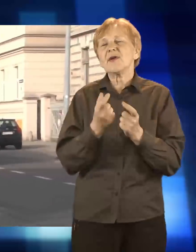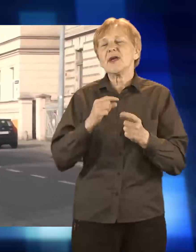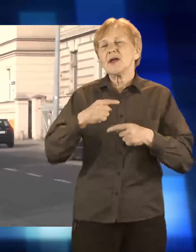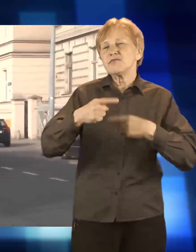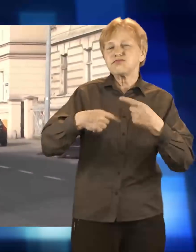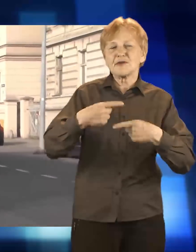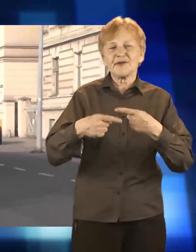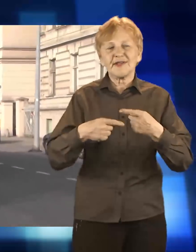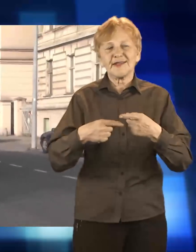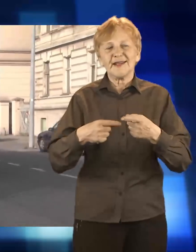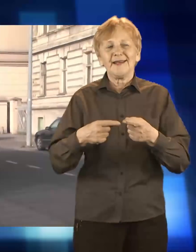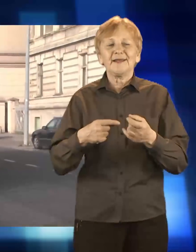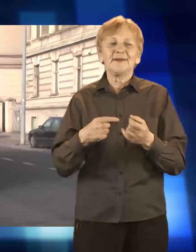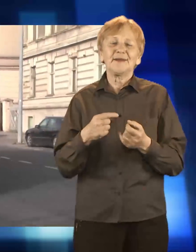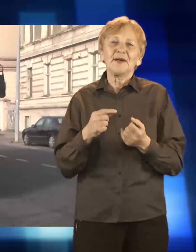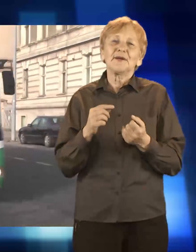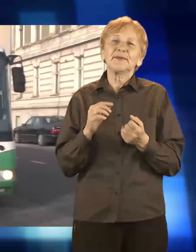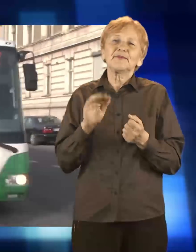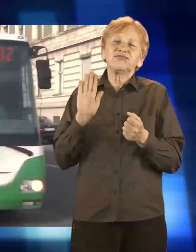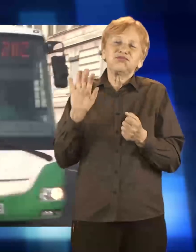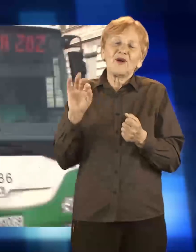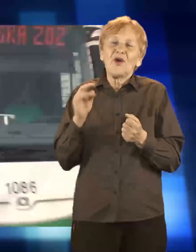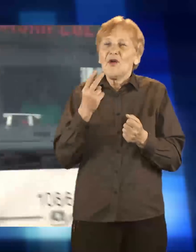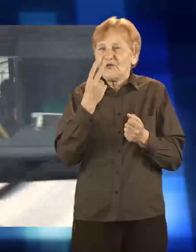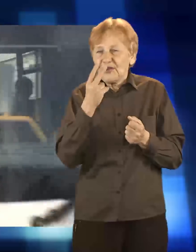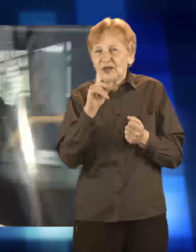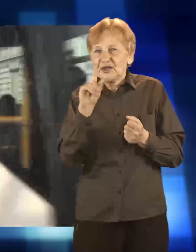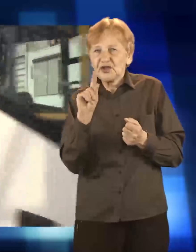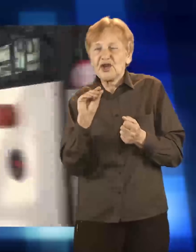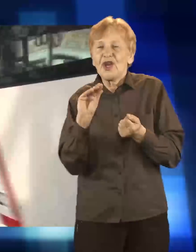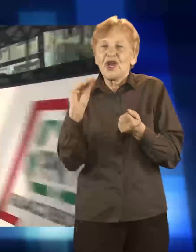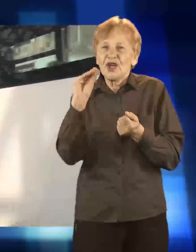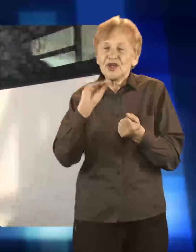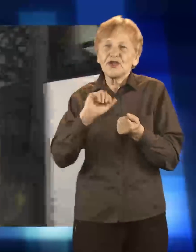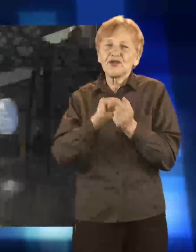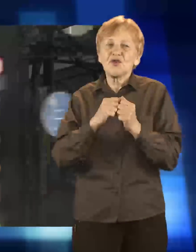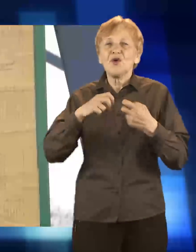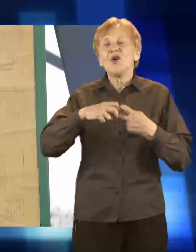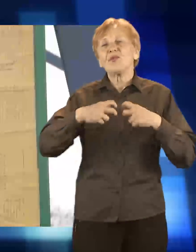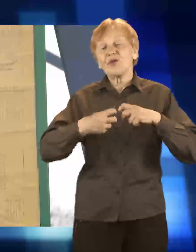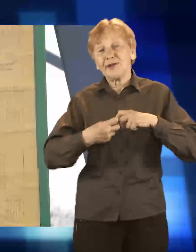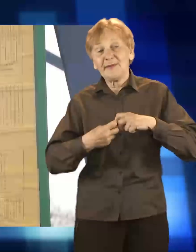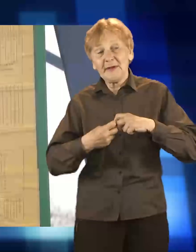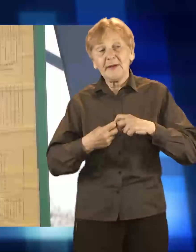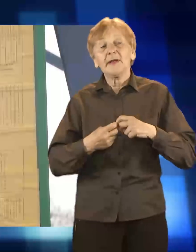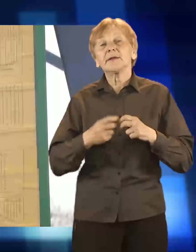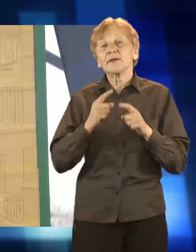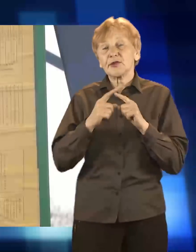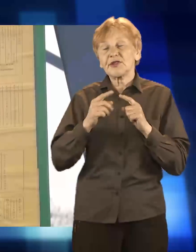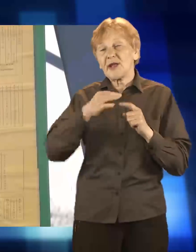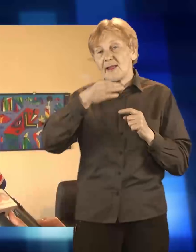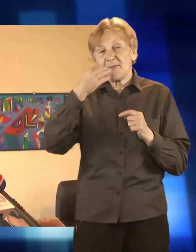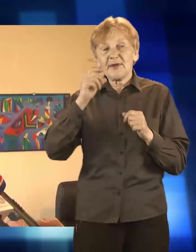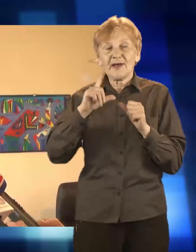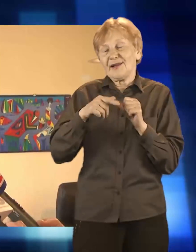wprowadzonej 7 kwietnia poprawce rozkładu jazdy, która rozwiązała większość kluczowych problemów, ale równocześnie przysporzyła nowych, nadeszła pora na kolejne